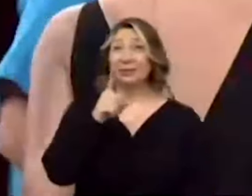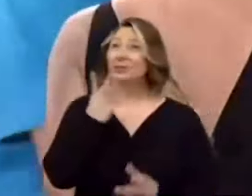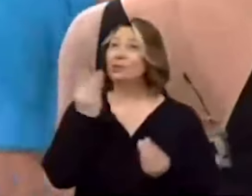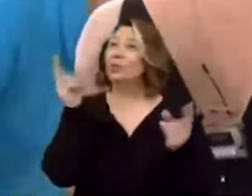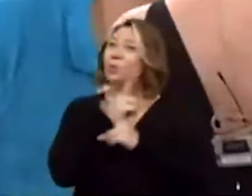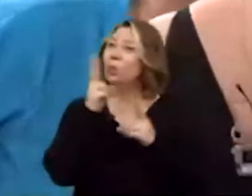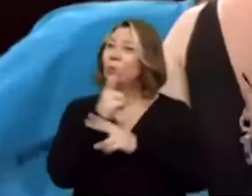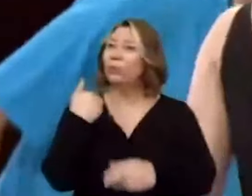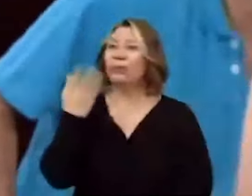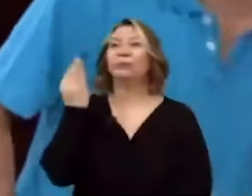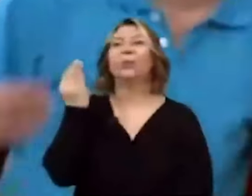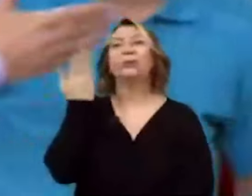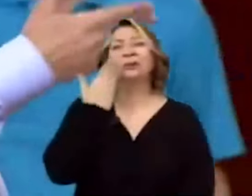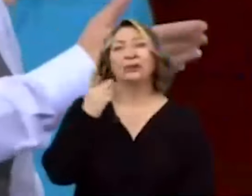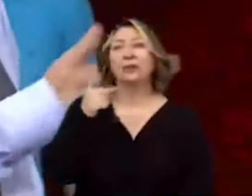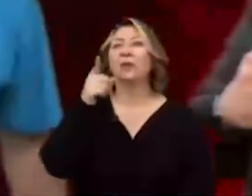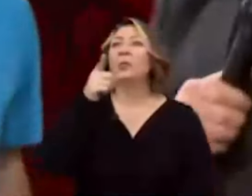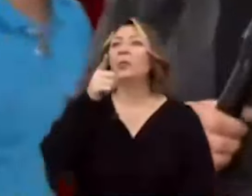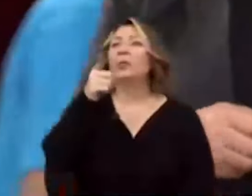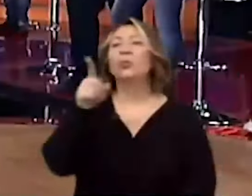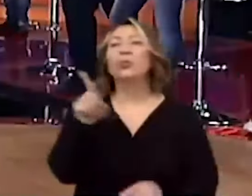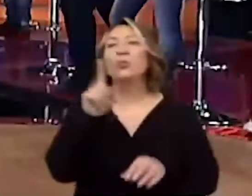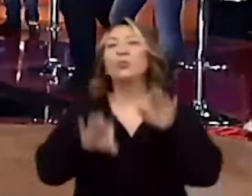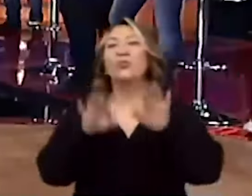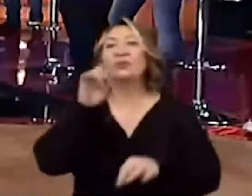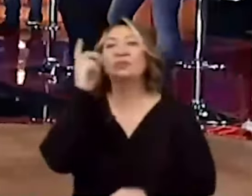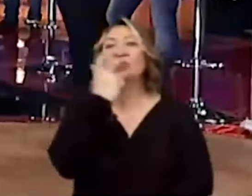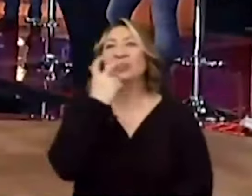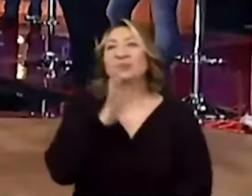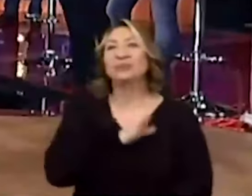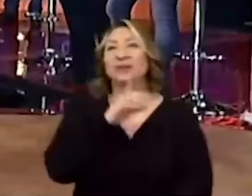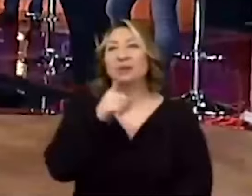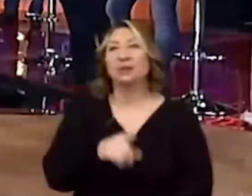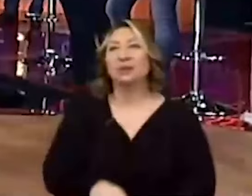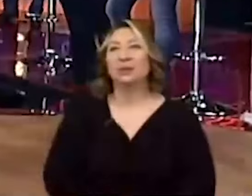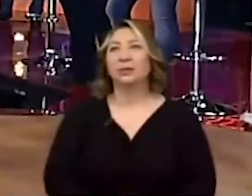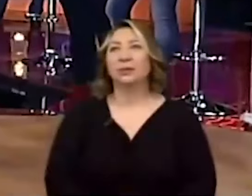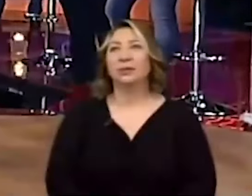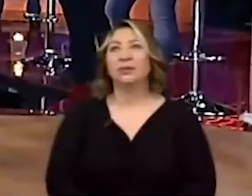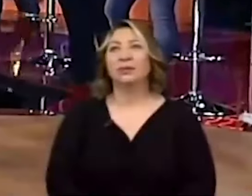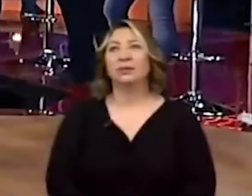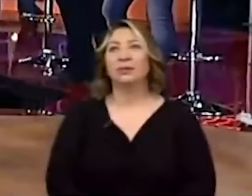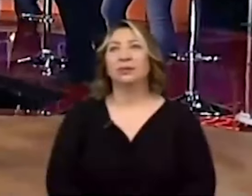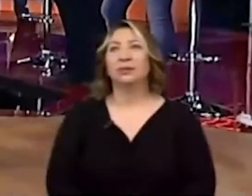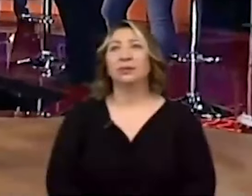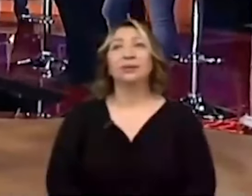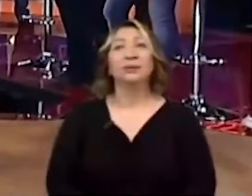Çok gülüyorum ya. Mersi. Peki bu müfettişin bir şarkısı daha var. Öyle mi? Ne biliyor